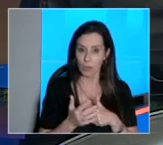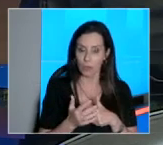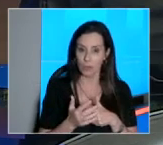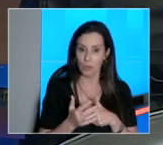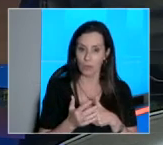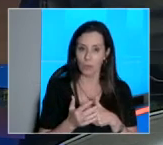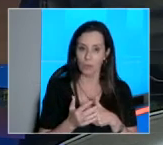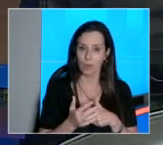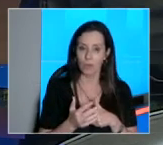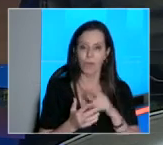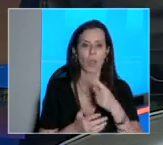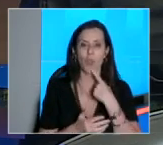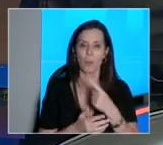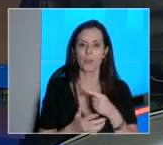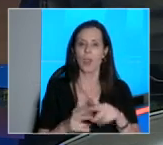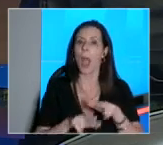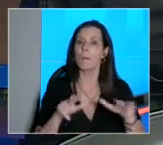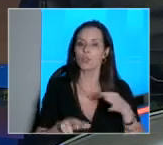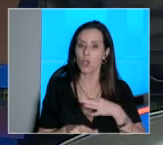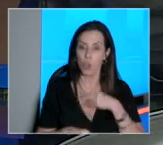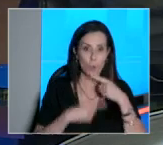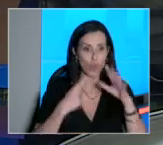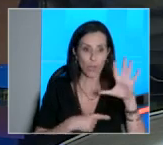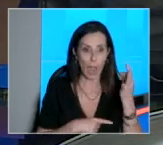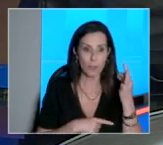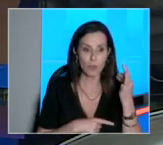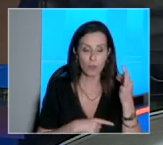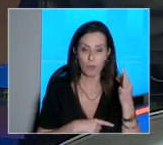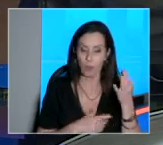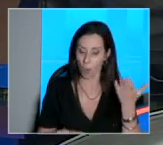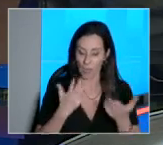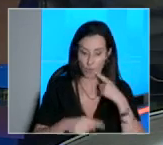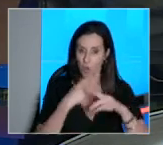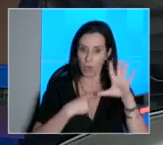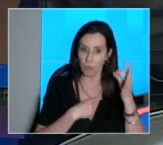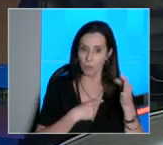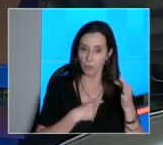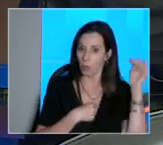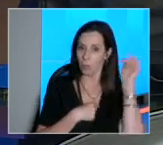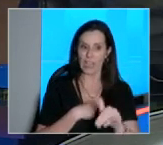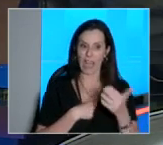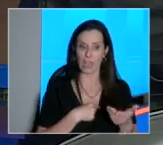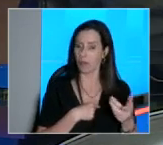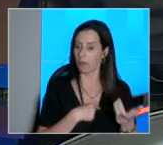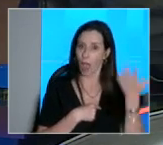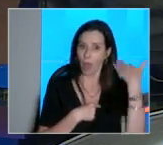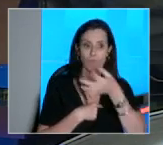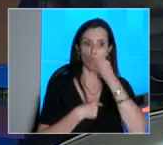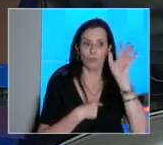הפערים, אתה אומר שהמצב שלנו משנות ה-50, או בהשוואה לשנות ה-50, רק הולך ומדרדר